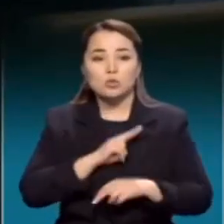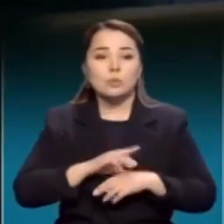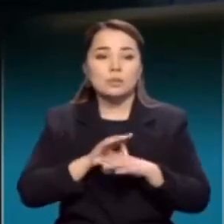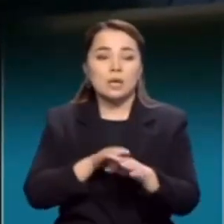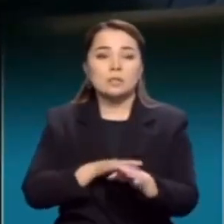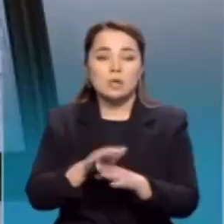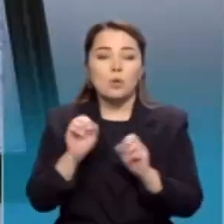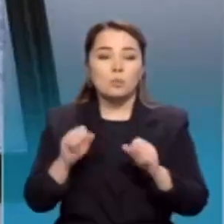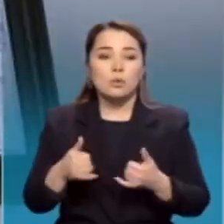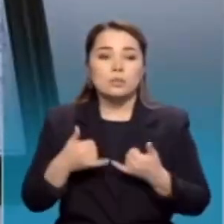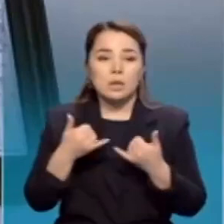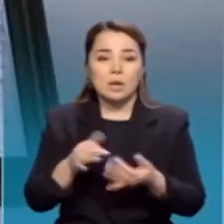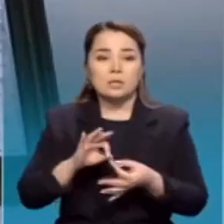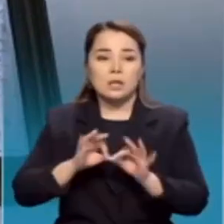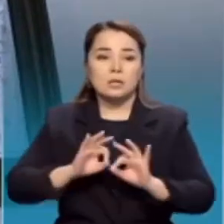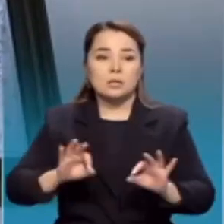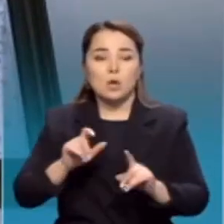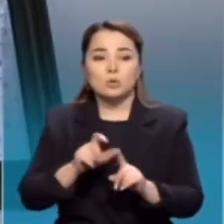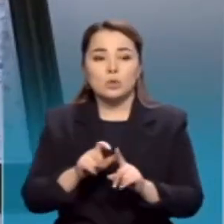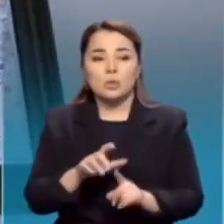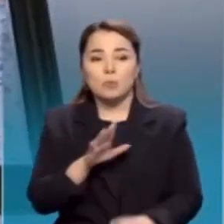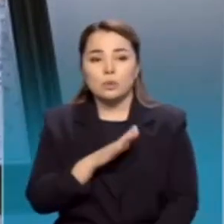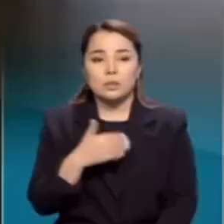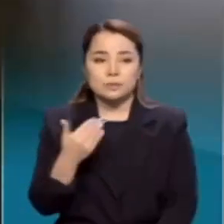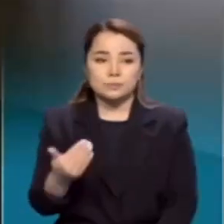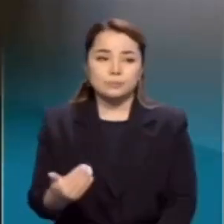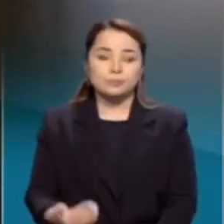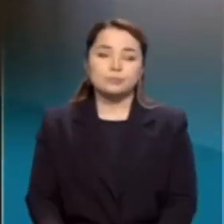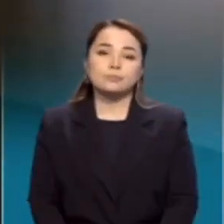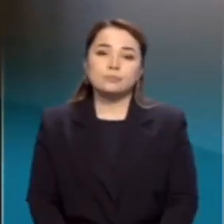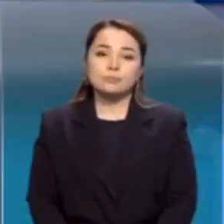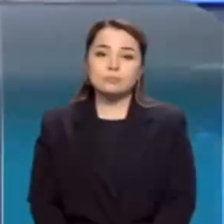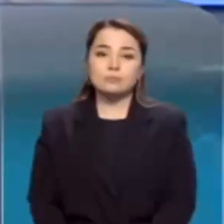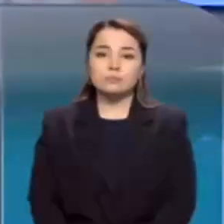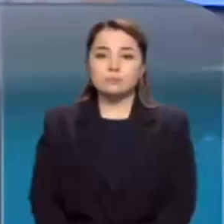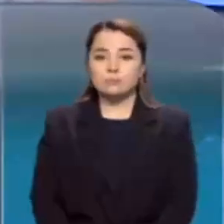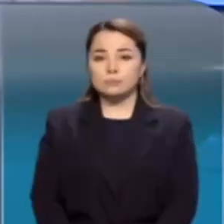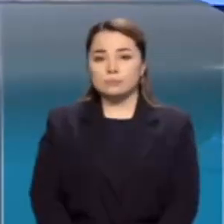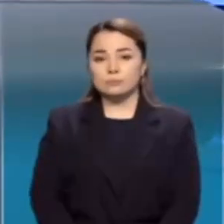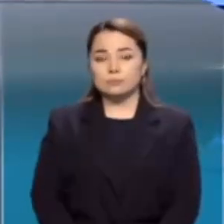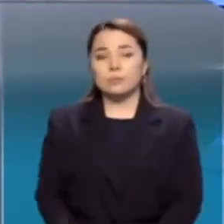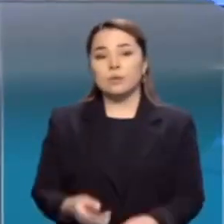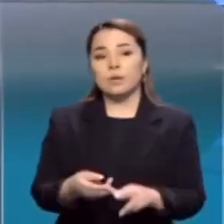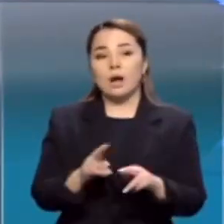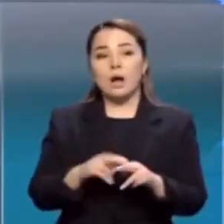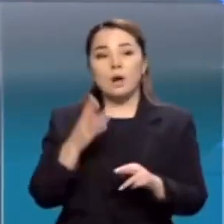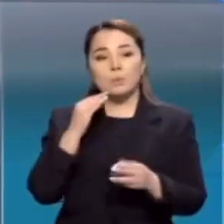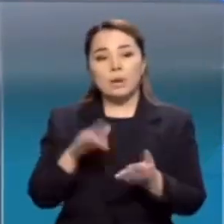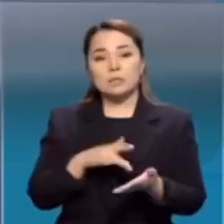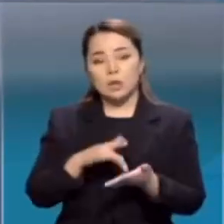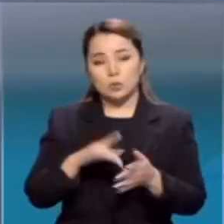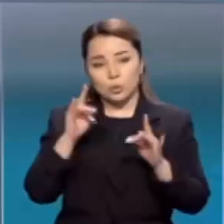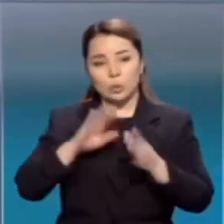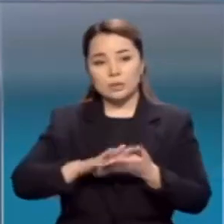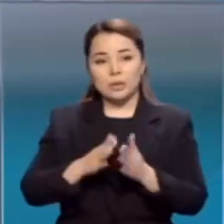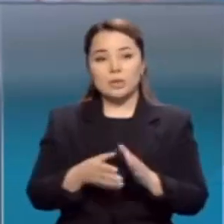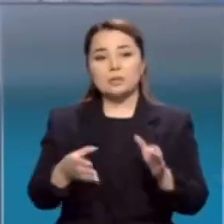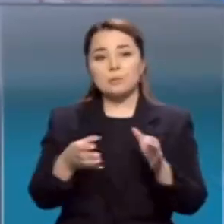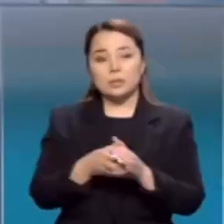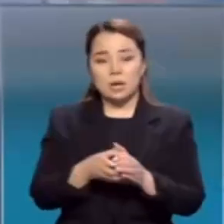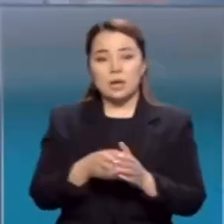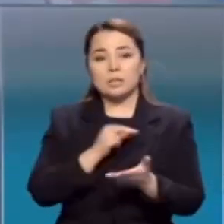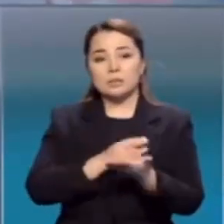жүргізу мүмкіндігі жайлы сөйлесті. Ал осы ретте Алматылык төтенше жағдайлар